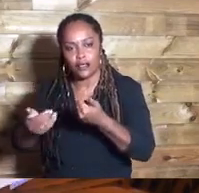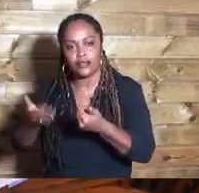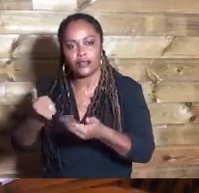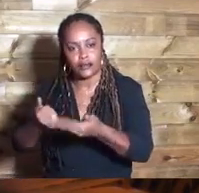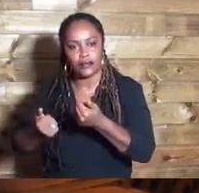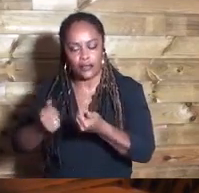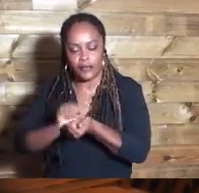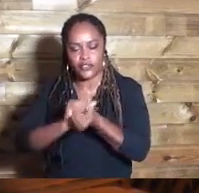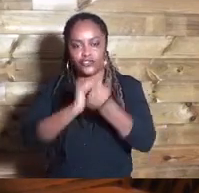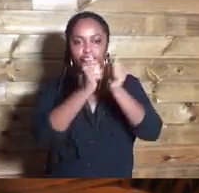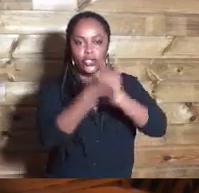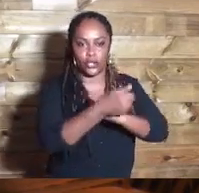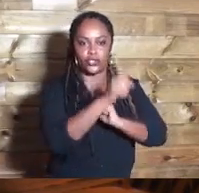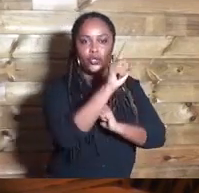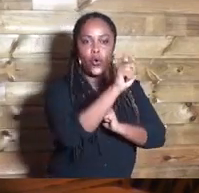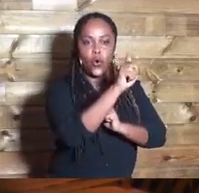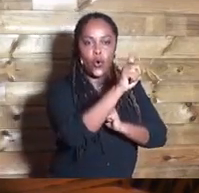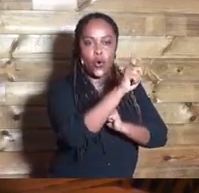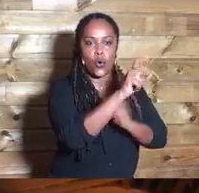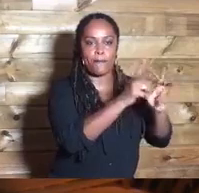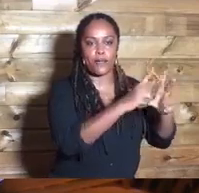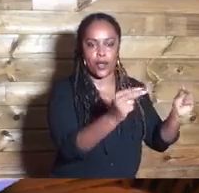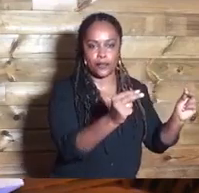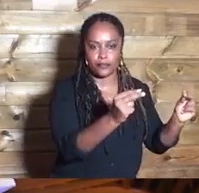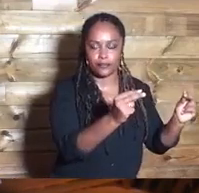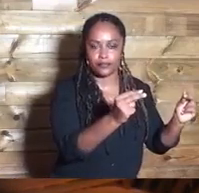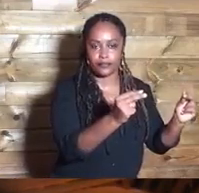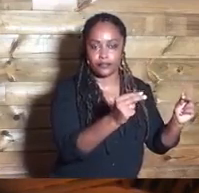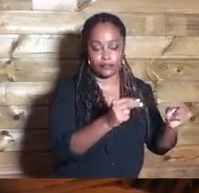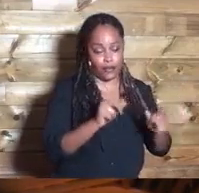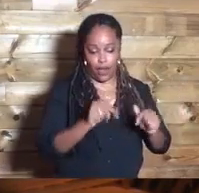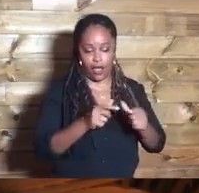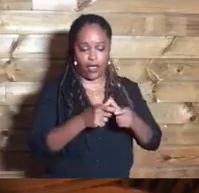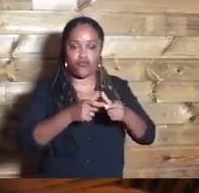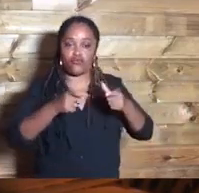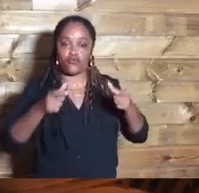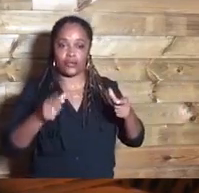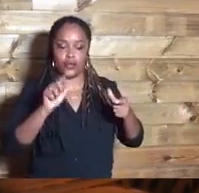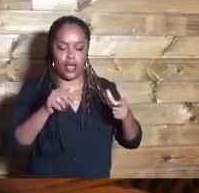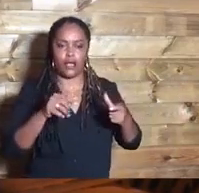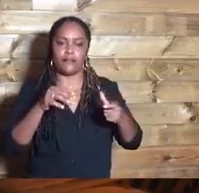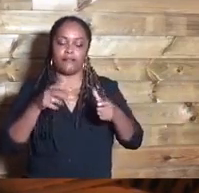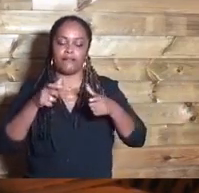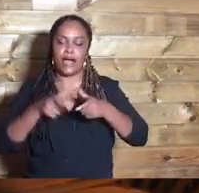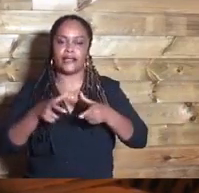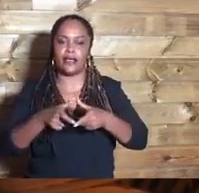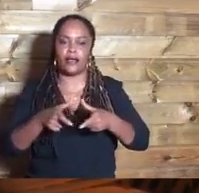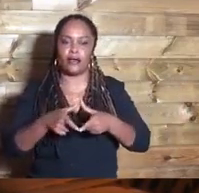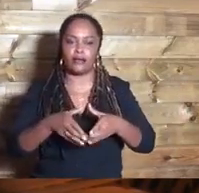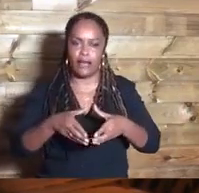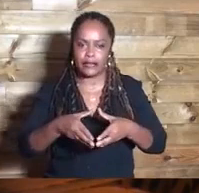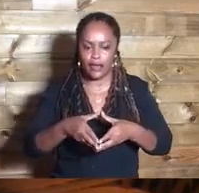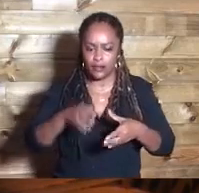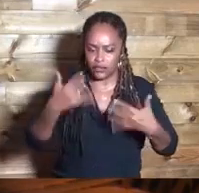par exemple attentifs à l'unité de dessalement qui va bientôt voir le jour à Marie-Galante, et s'il le faut, nous